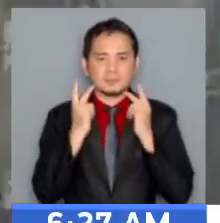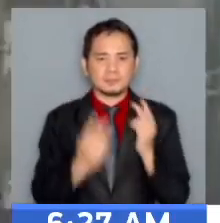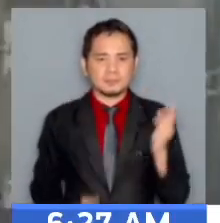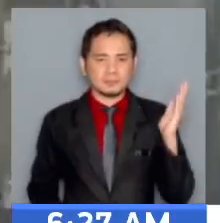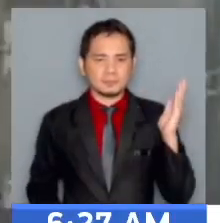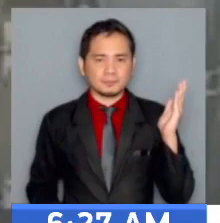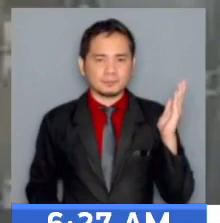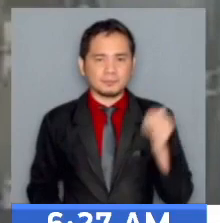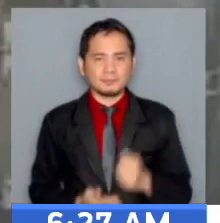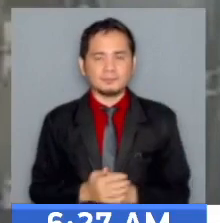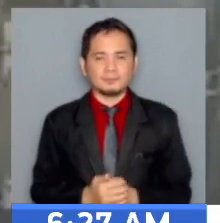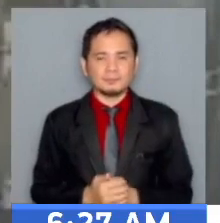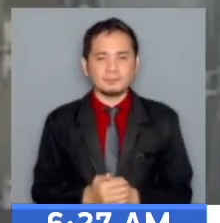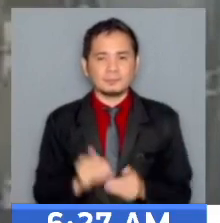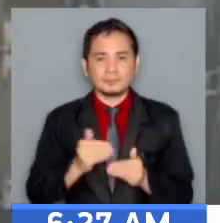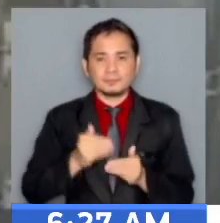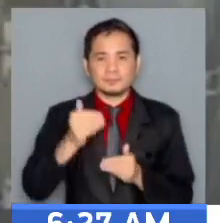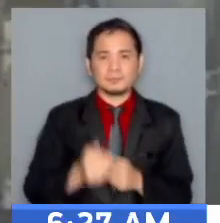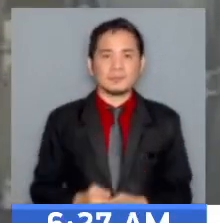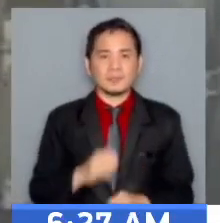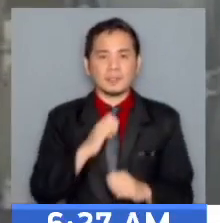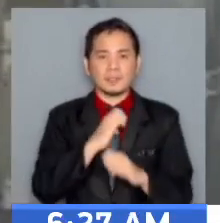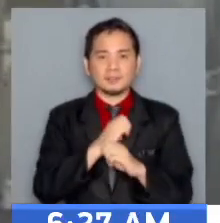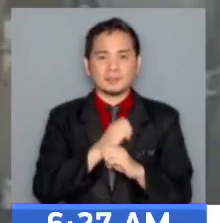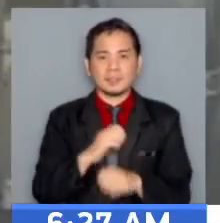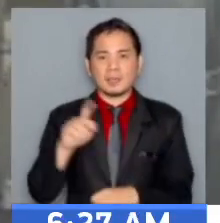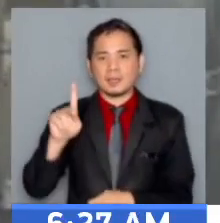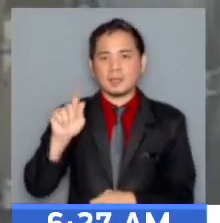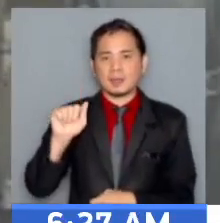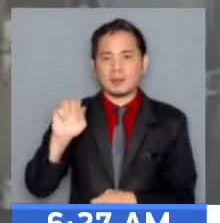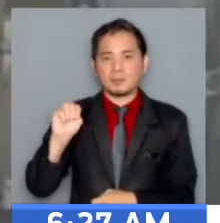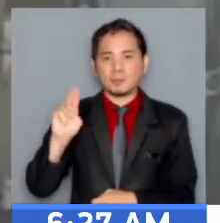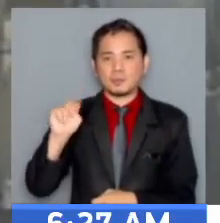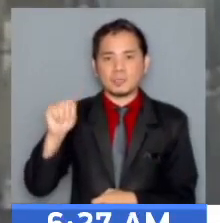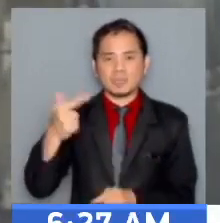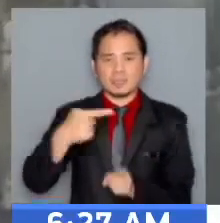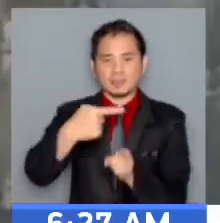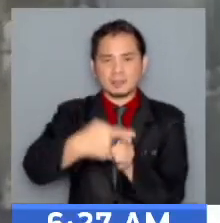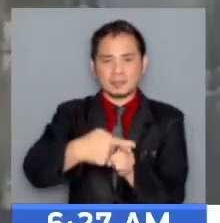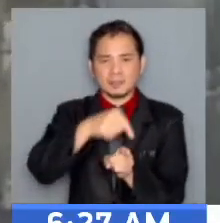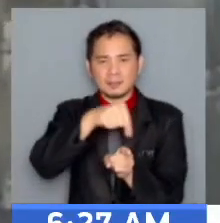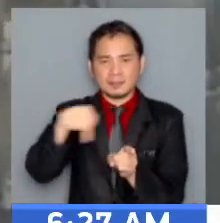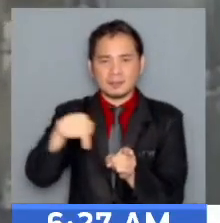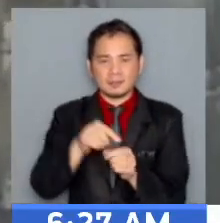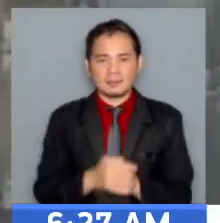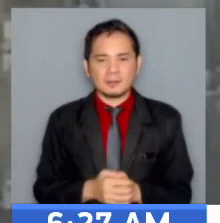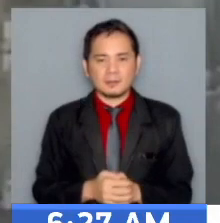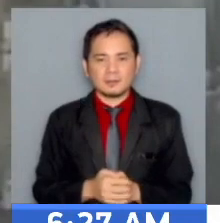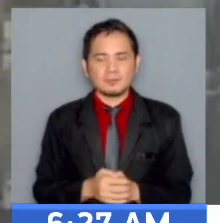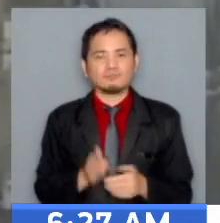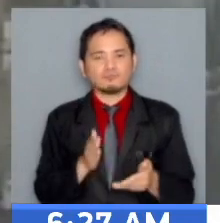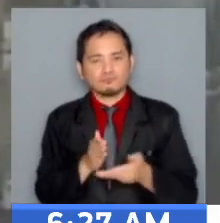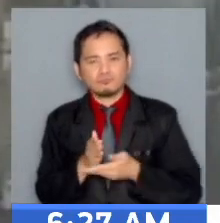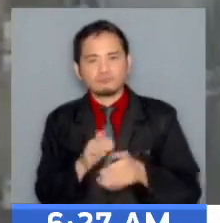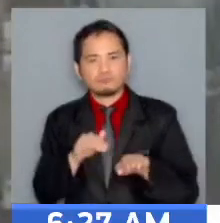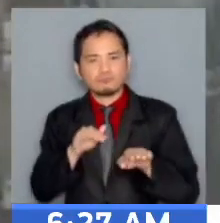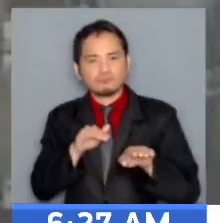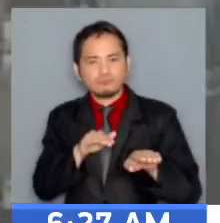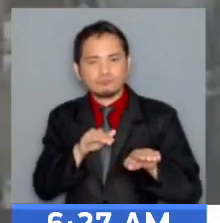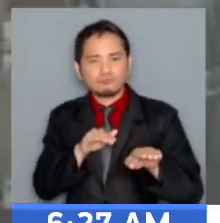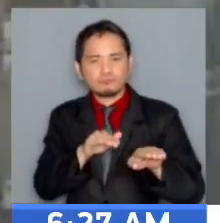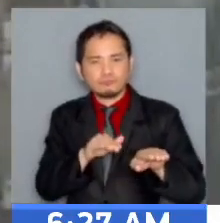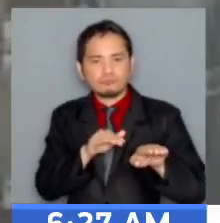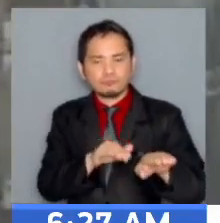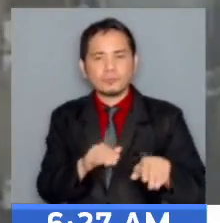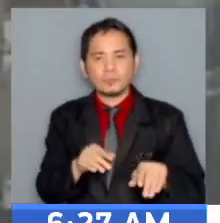At sa may EDSA Kamuning, moving pa naman po kahit yung nasa gawing kanan, yan yung mga southbound patungo Makati.